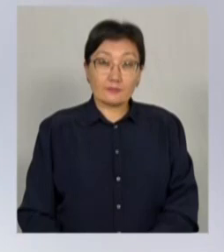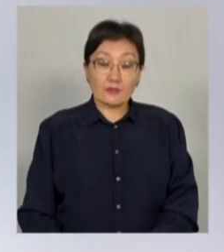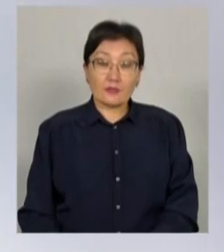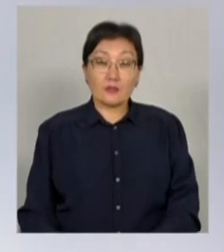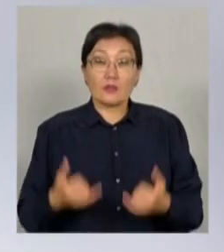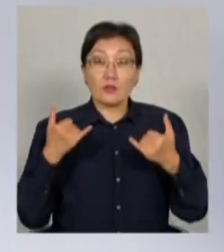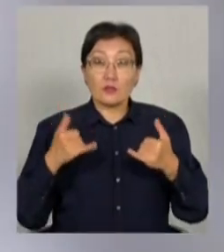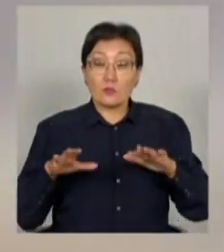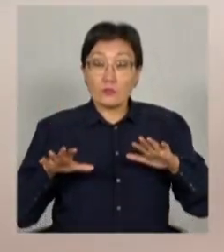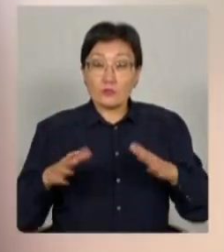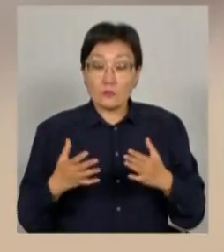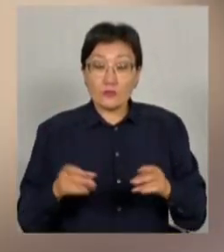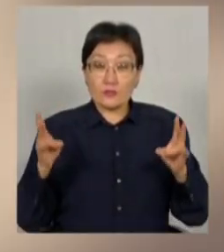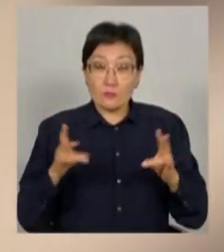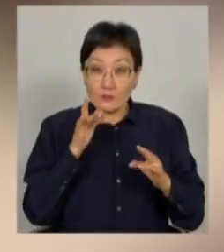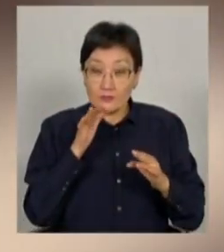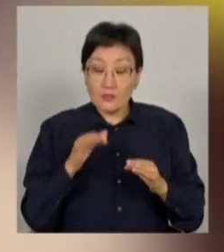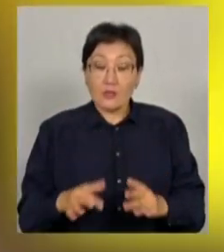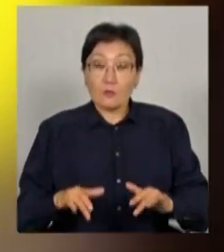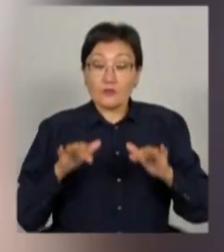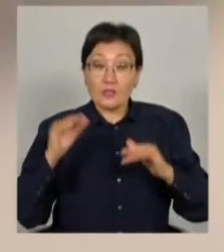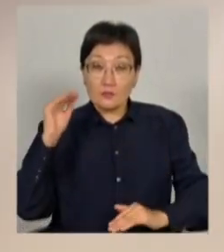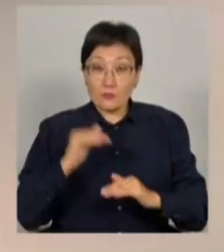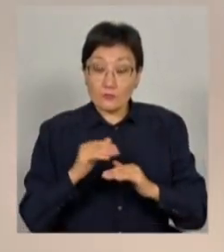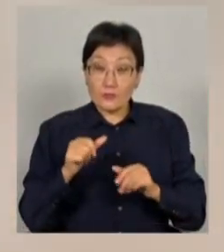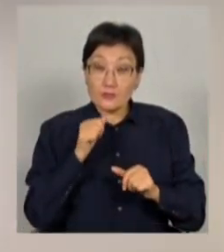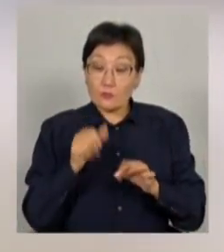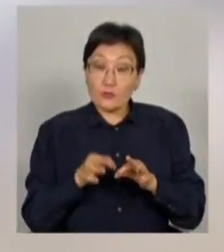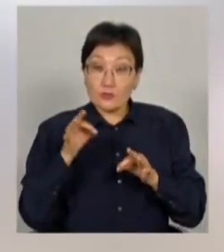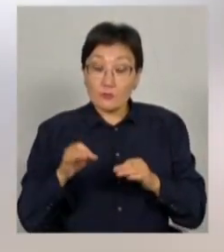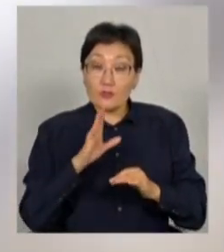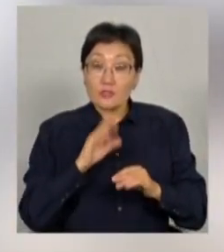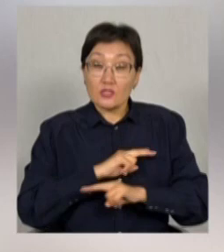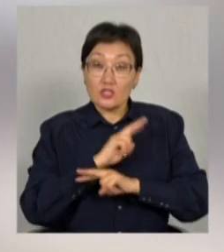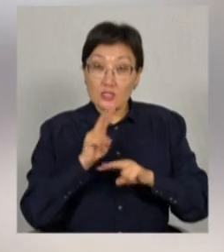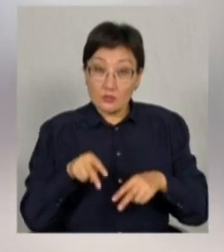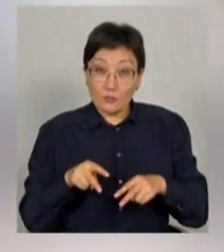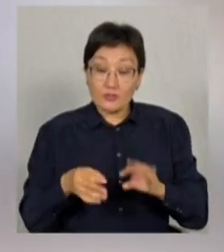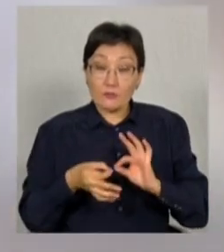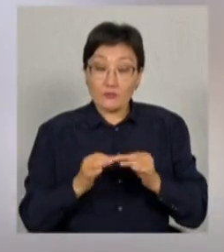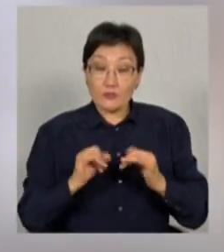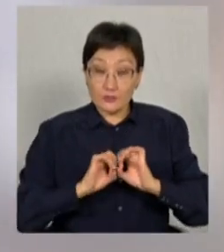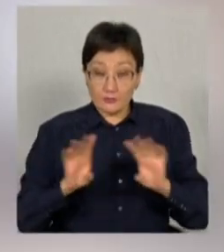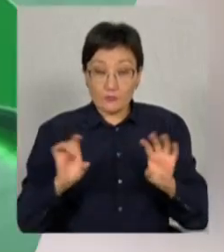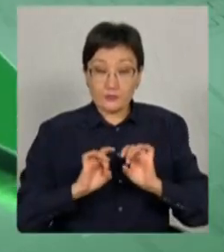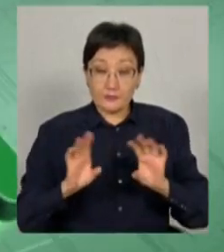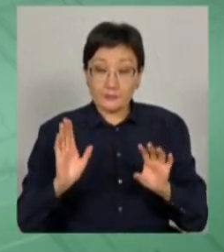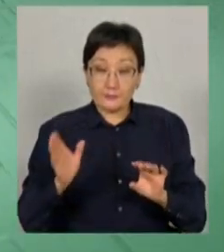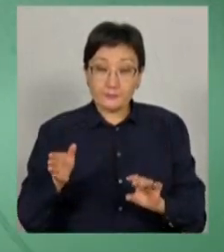Чудо не случилось. Пострадавшая во время пенной вечеринки в Костанайской области девочка скончалась. Подробности в выпуске.